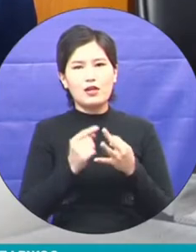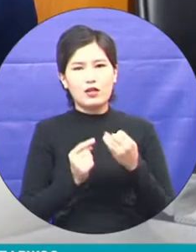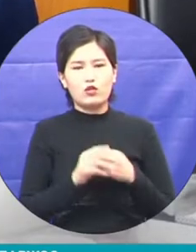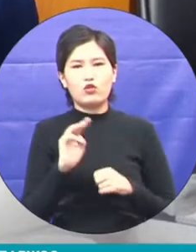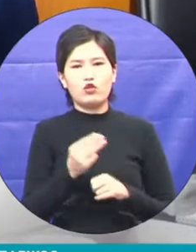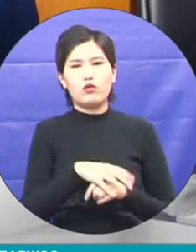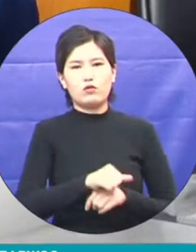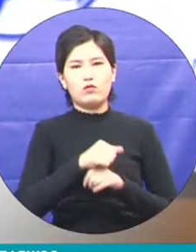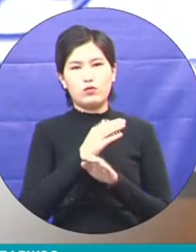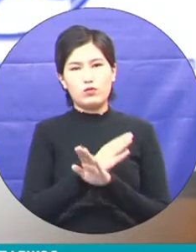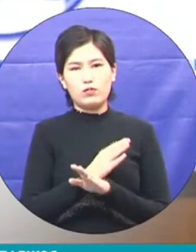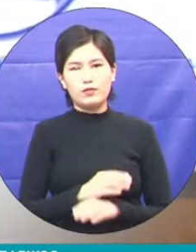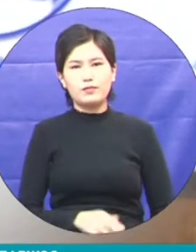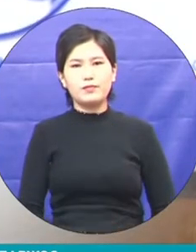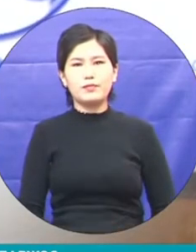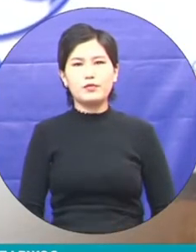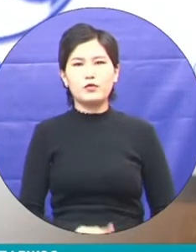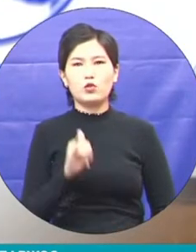юм а.